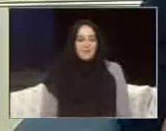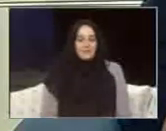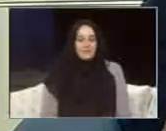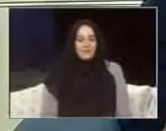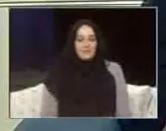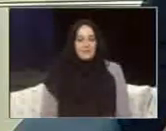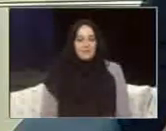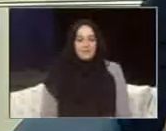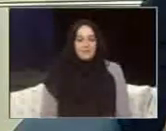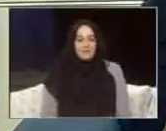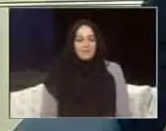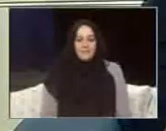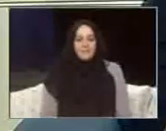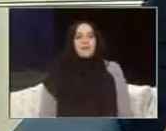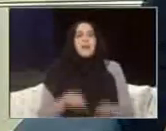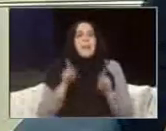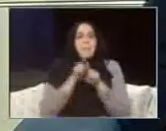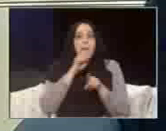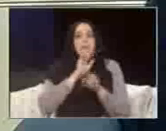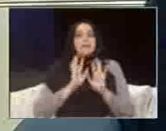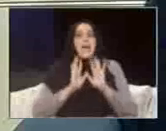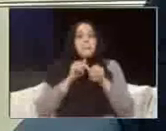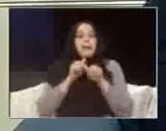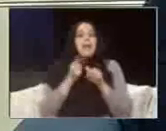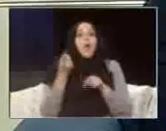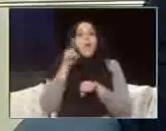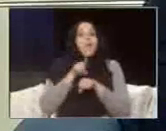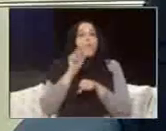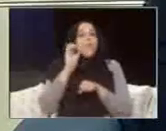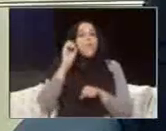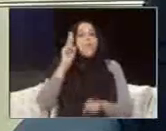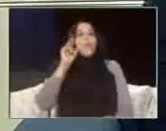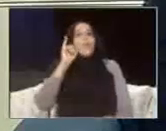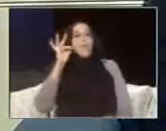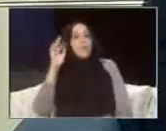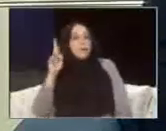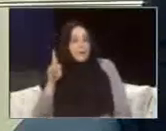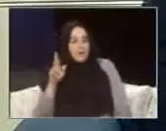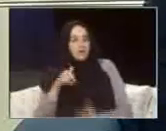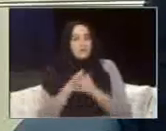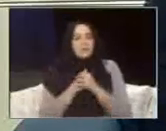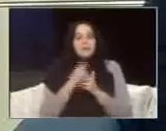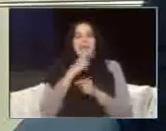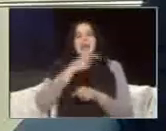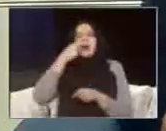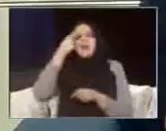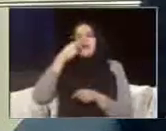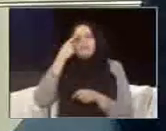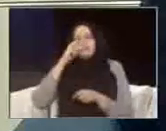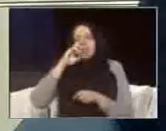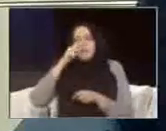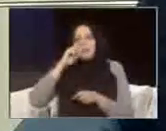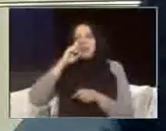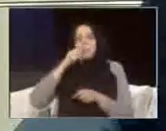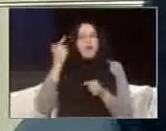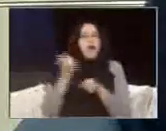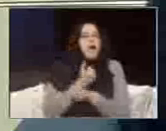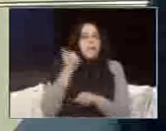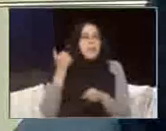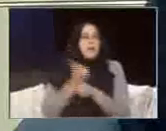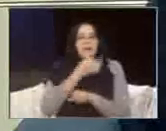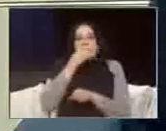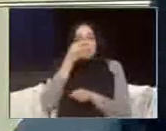هذه تتقال بعد الوتر كذلك. هي انا دائما وقفت روحي صافي يعني مذكر من سنين وانا اقولها